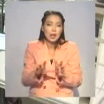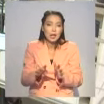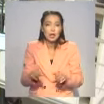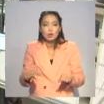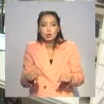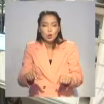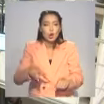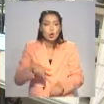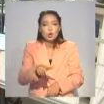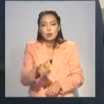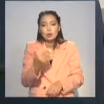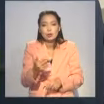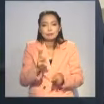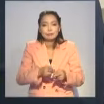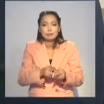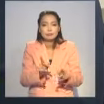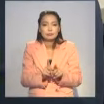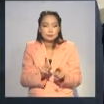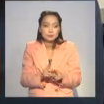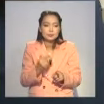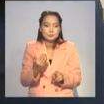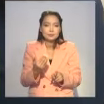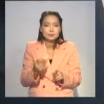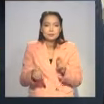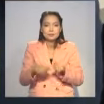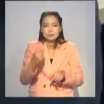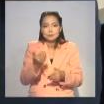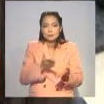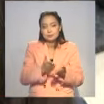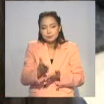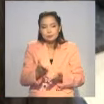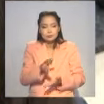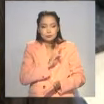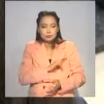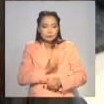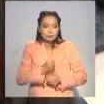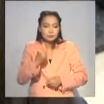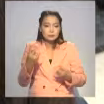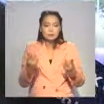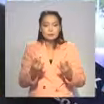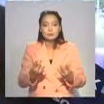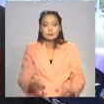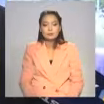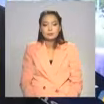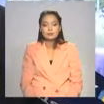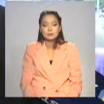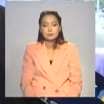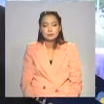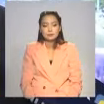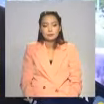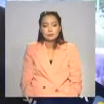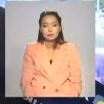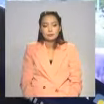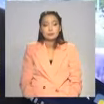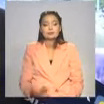жол қозғалысына тегізіп жатқан зардаптарын алға тартып, осы бағытта шараларды күшейтуді тапсырды. Заңды біз